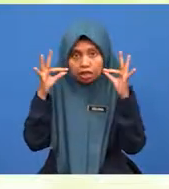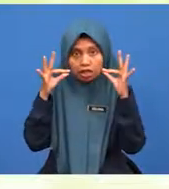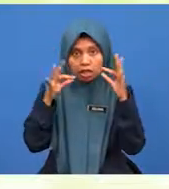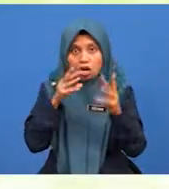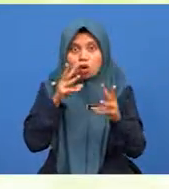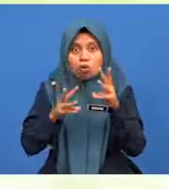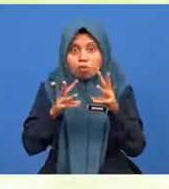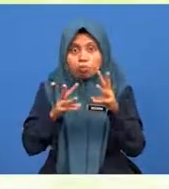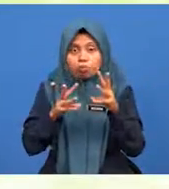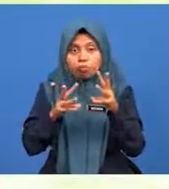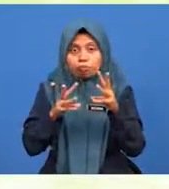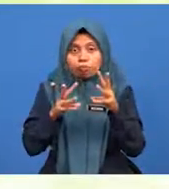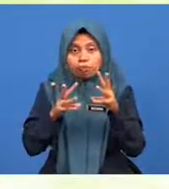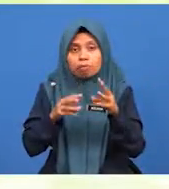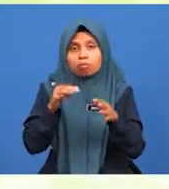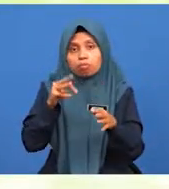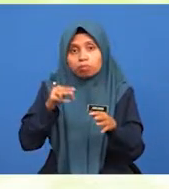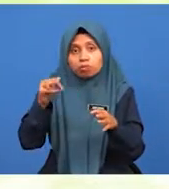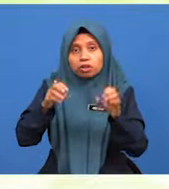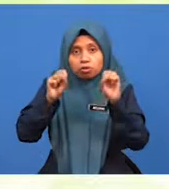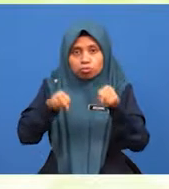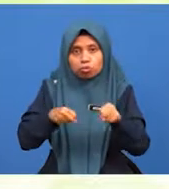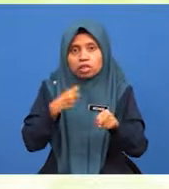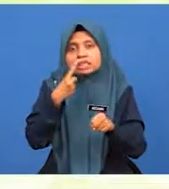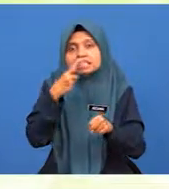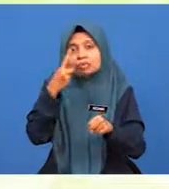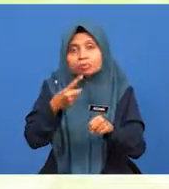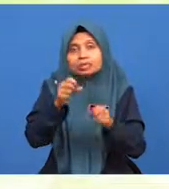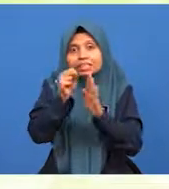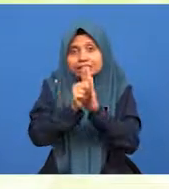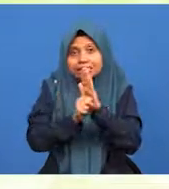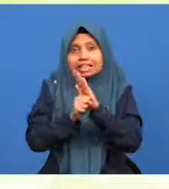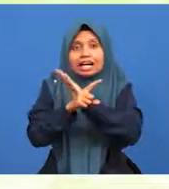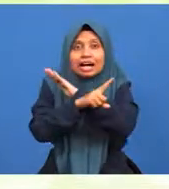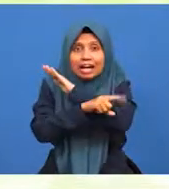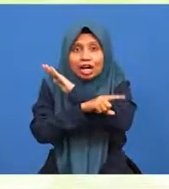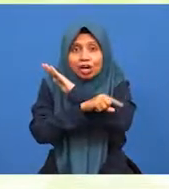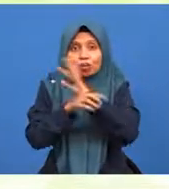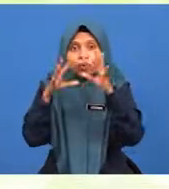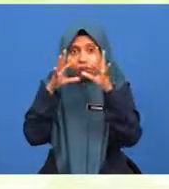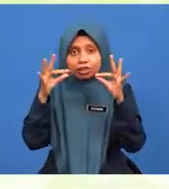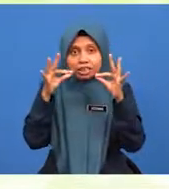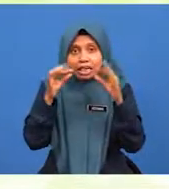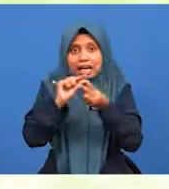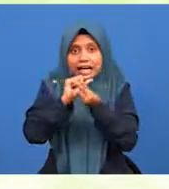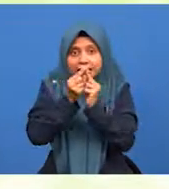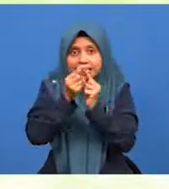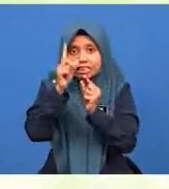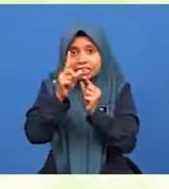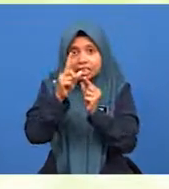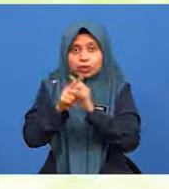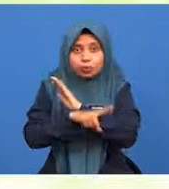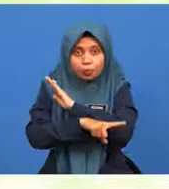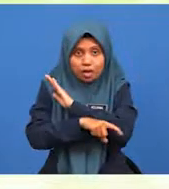Walau bagaimanapun, murid-murid boleh menyebut seekor kucing menggantikan satu ekor kucing.